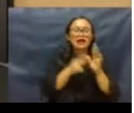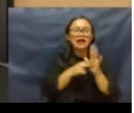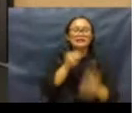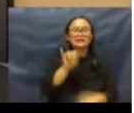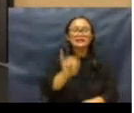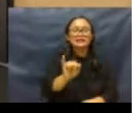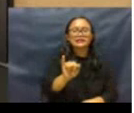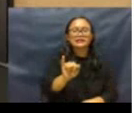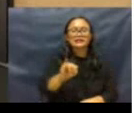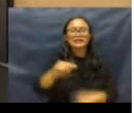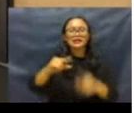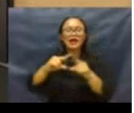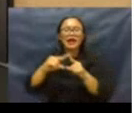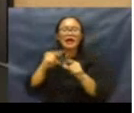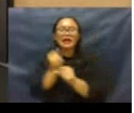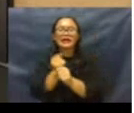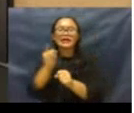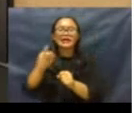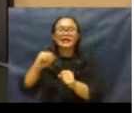Agitia,